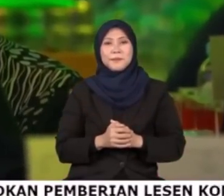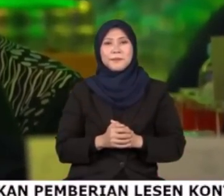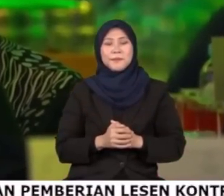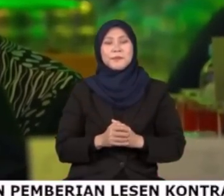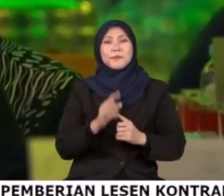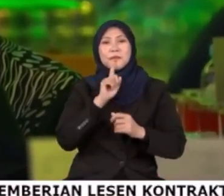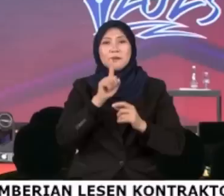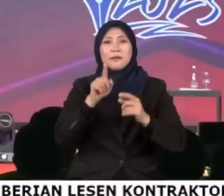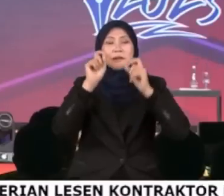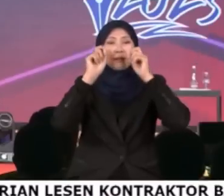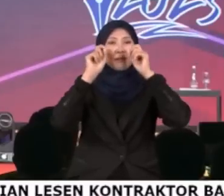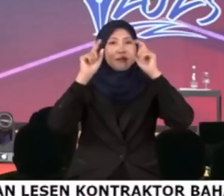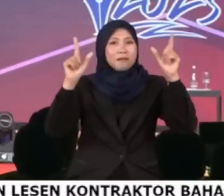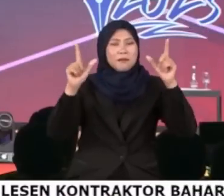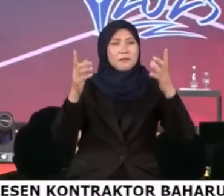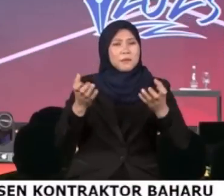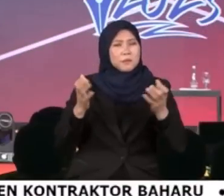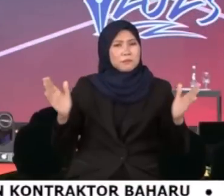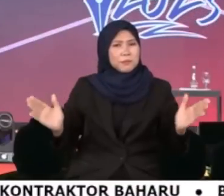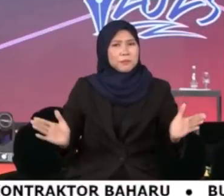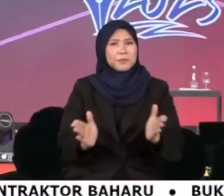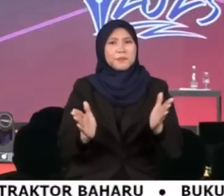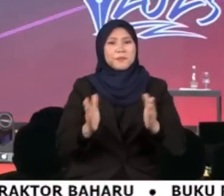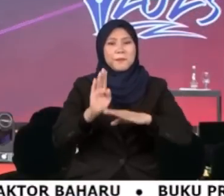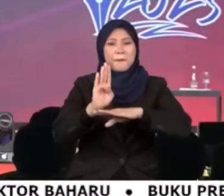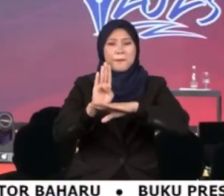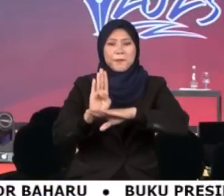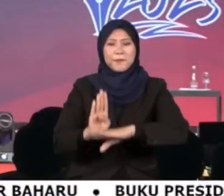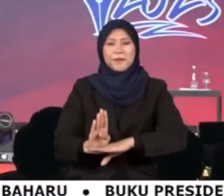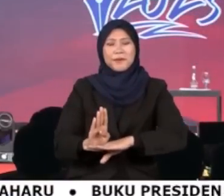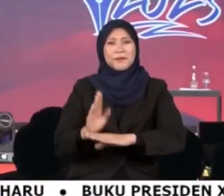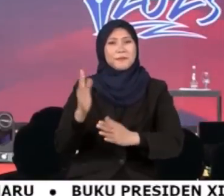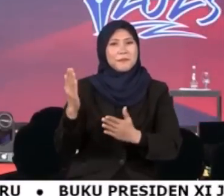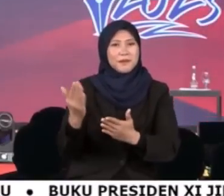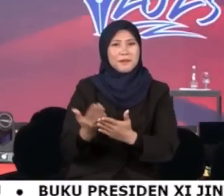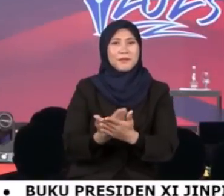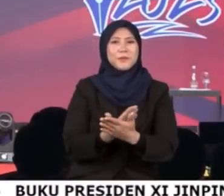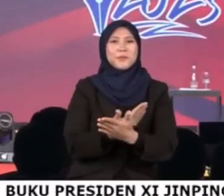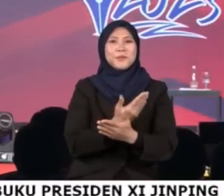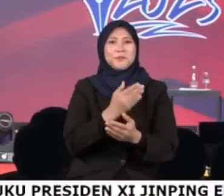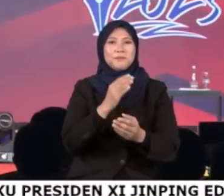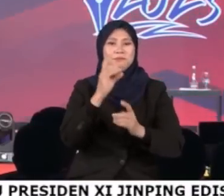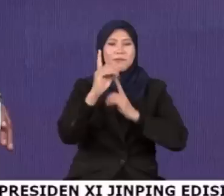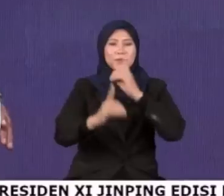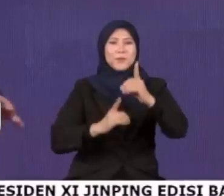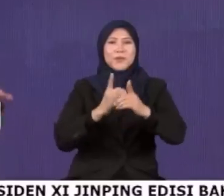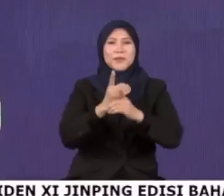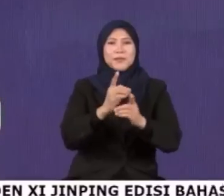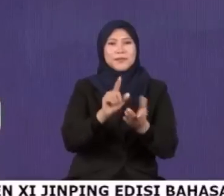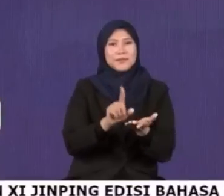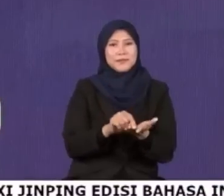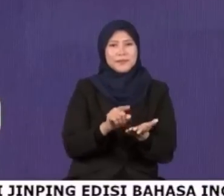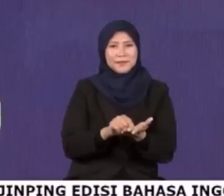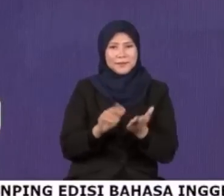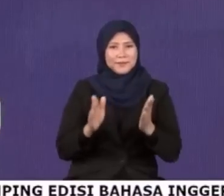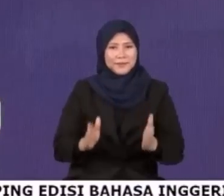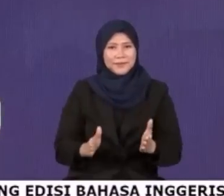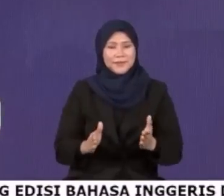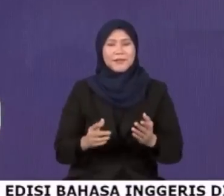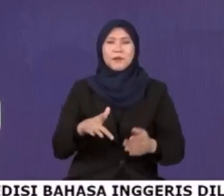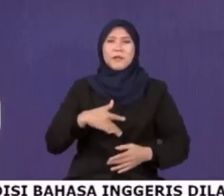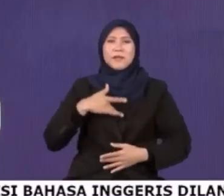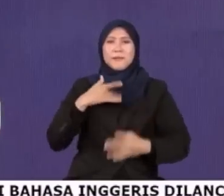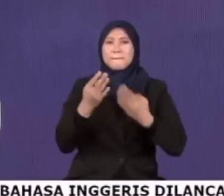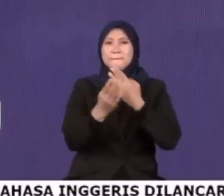kesegaran bahwa kita mau memupuk satu budaya baru dalam dunia ke wartawanan saudara harus merasa